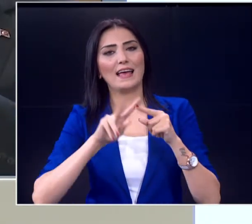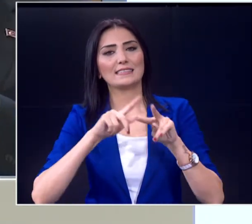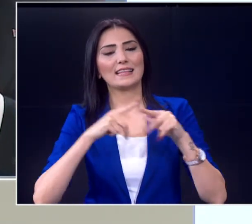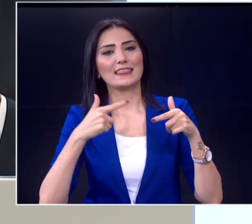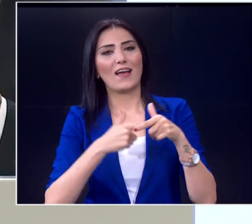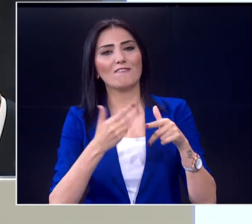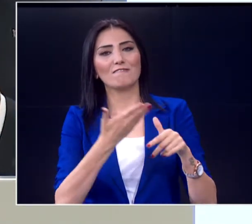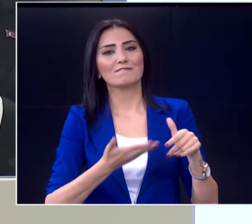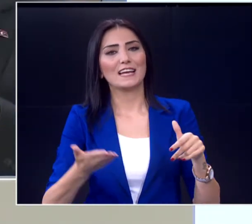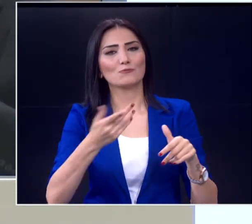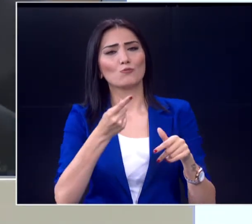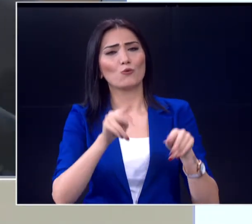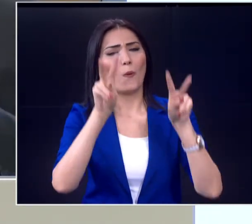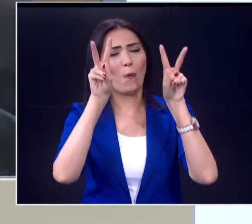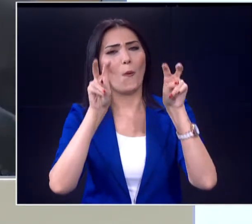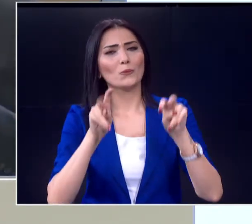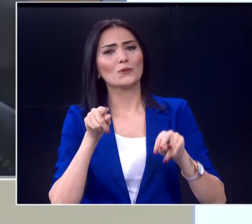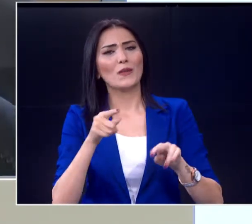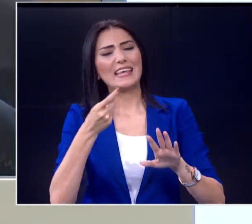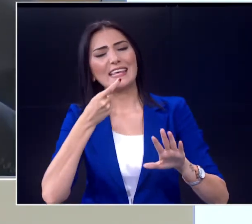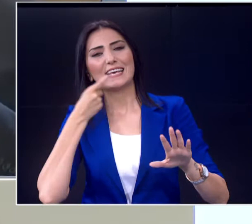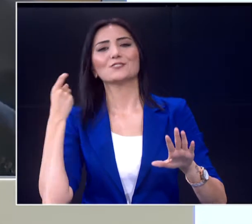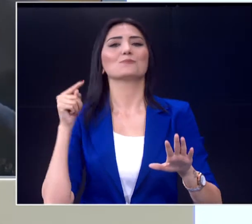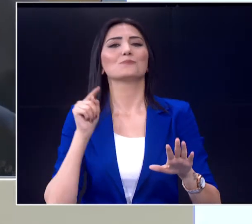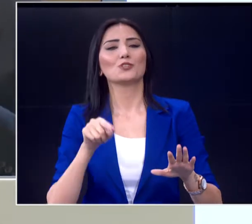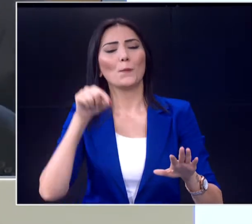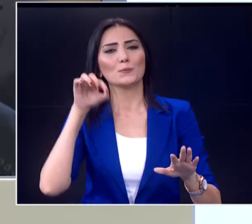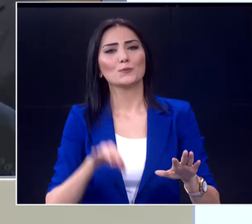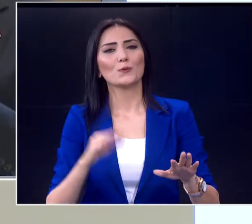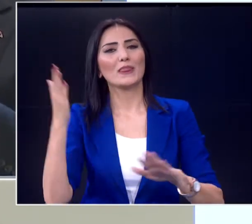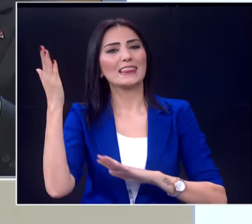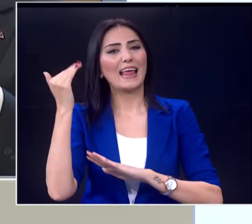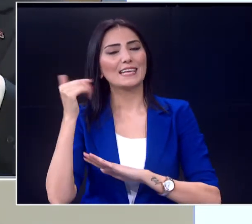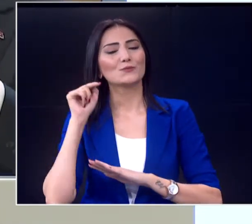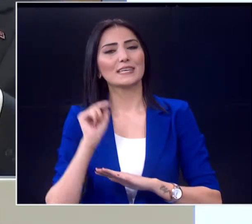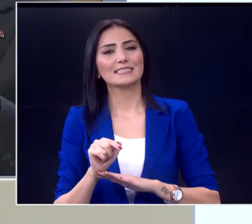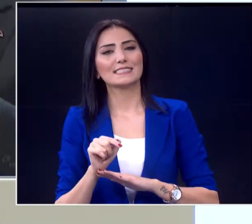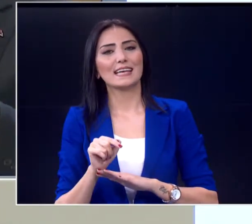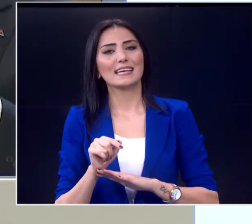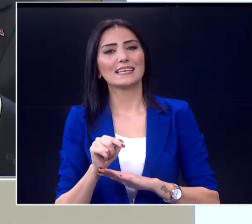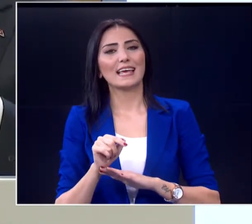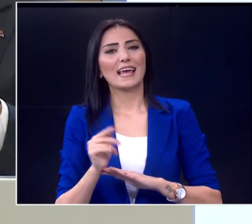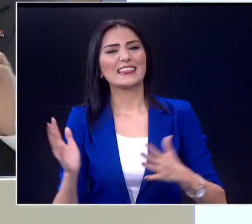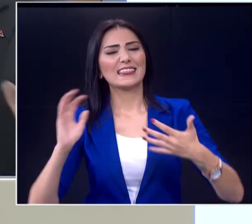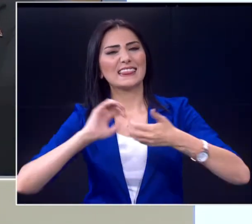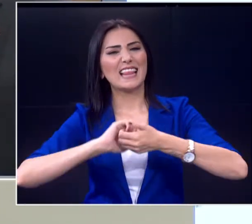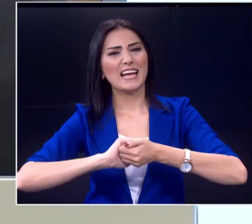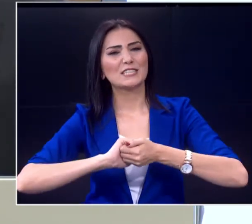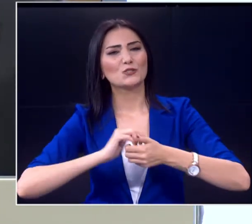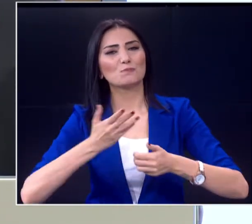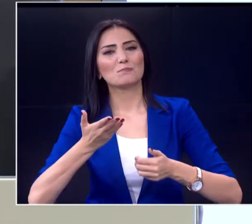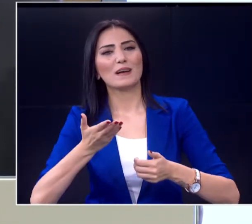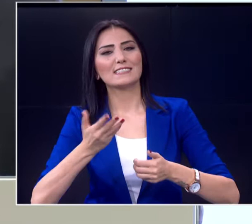esnaflarımızın bu konudaki geçmişte, bugün, gelecekteki dayanışması